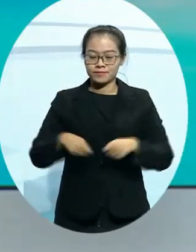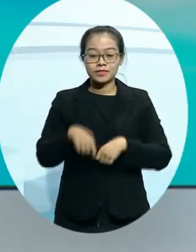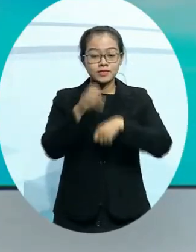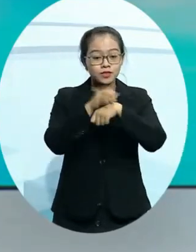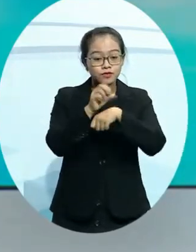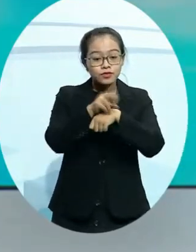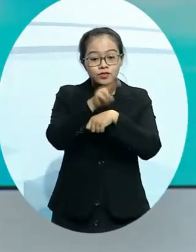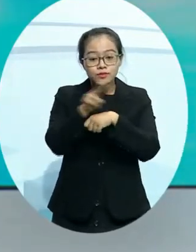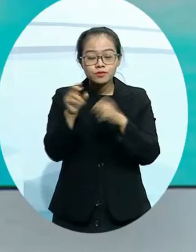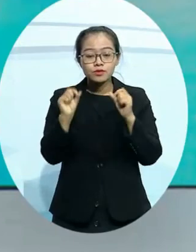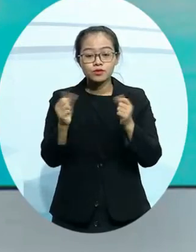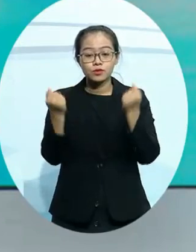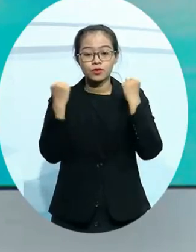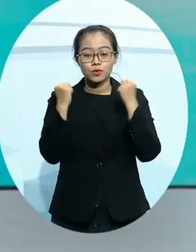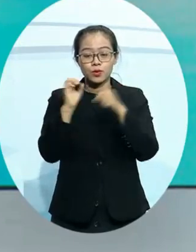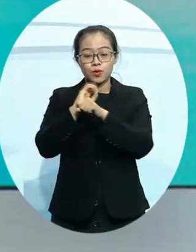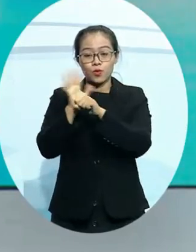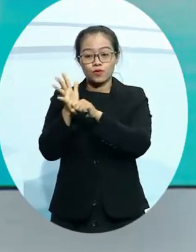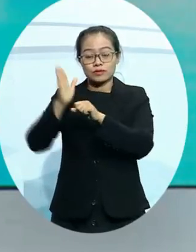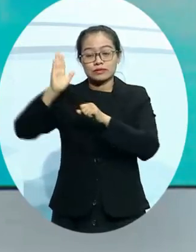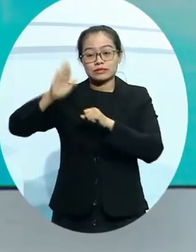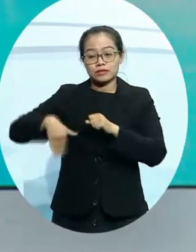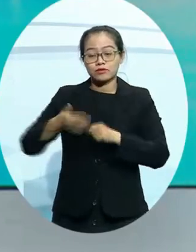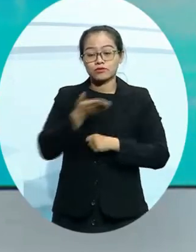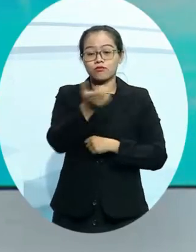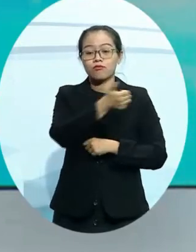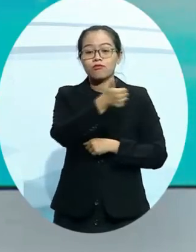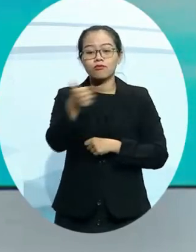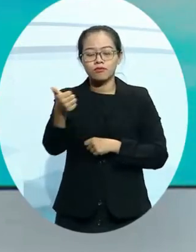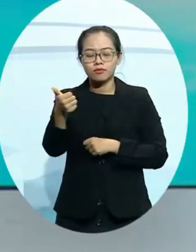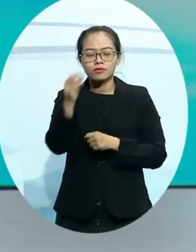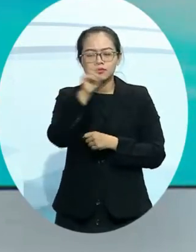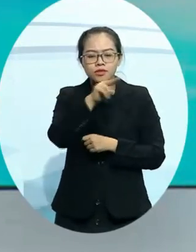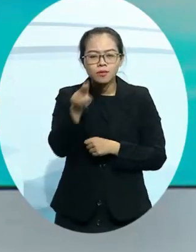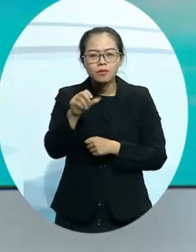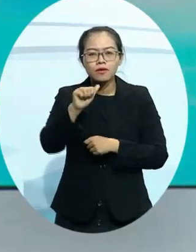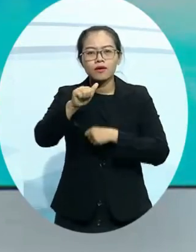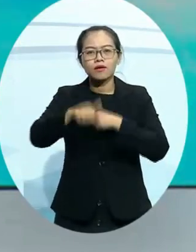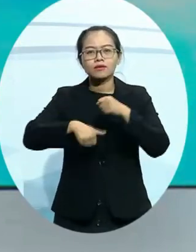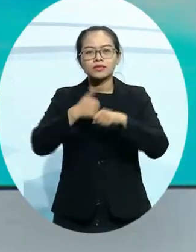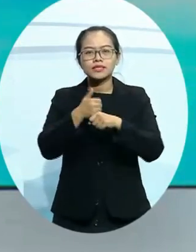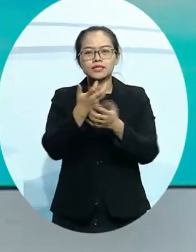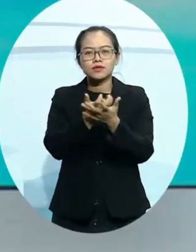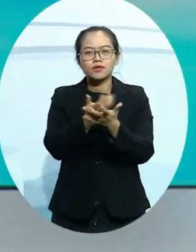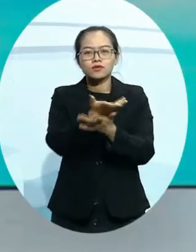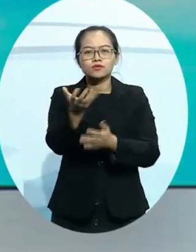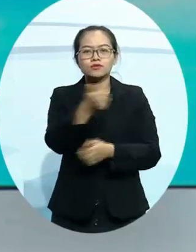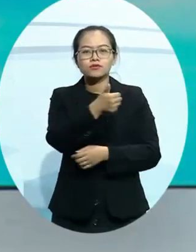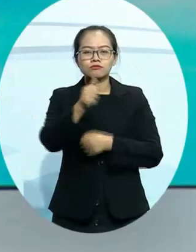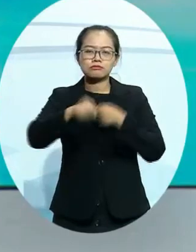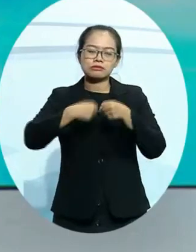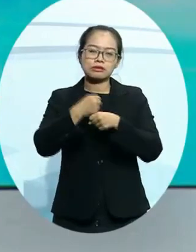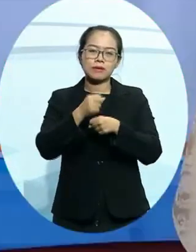sóc sức khỏe hậu COVID-19 cho người dân, chăm lo an sinh xã hội cho người dân trên địa bàn 2022.